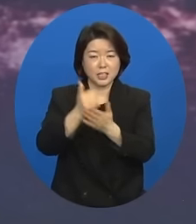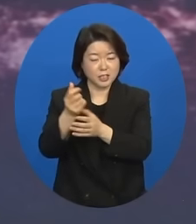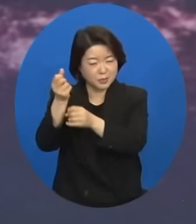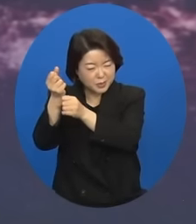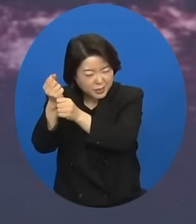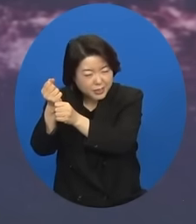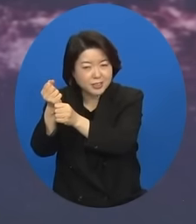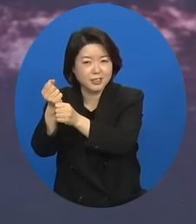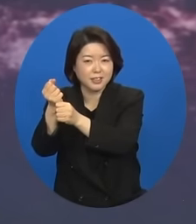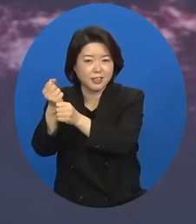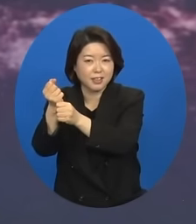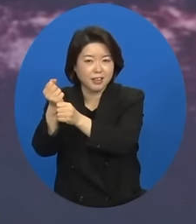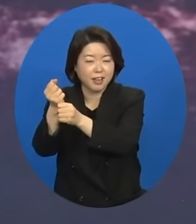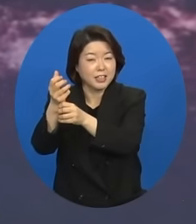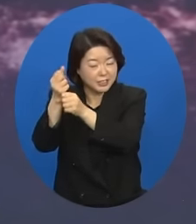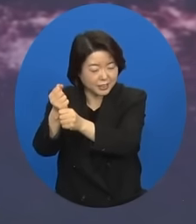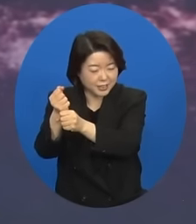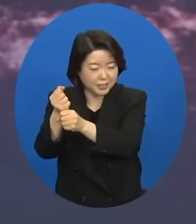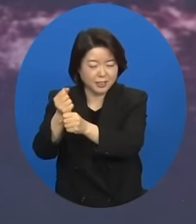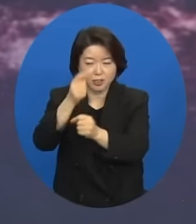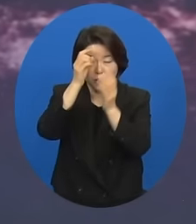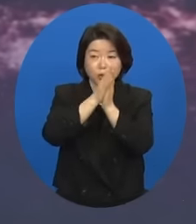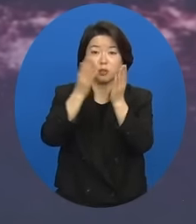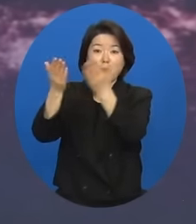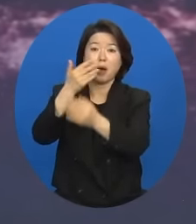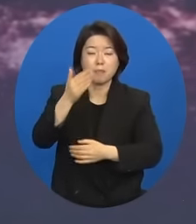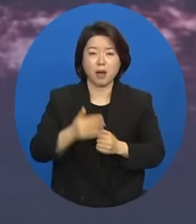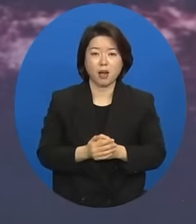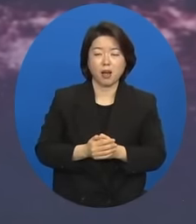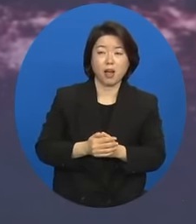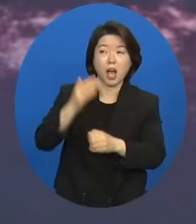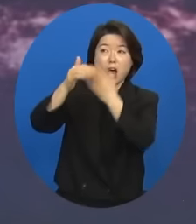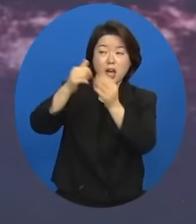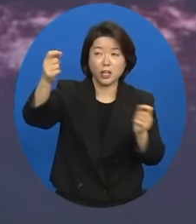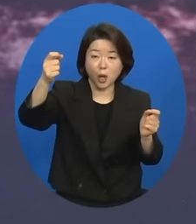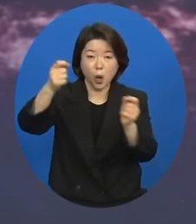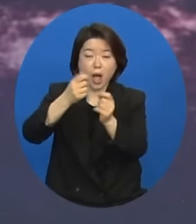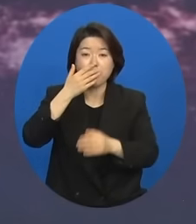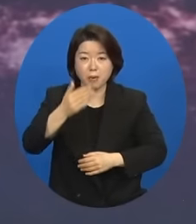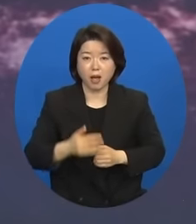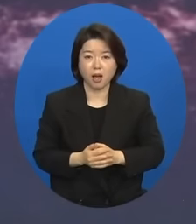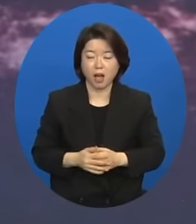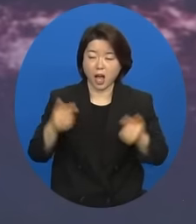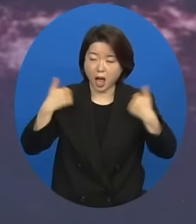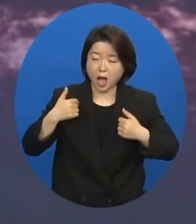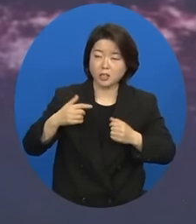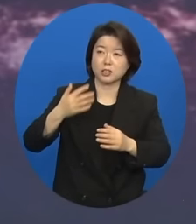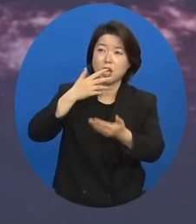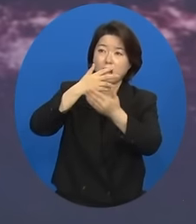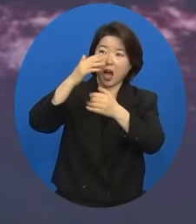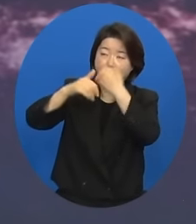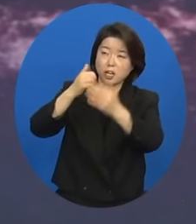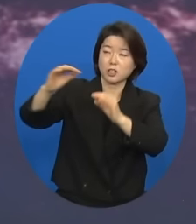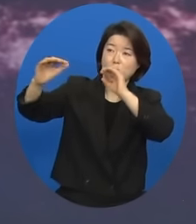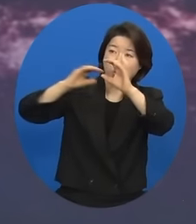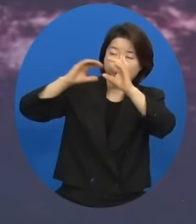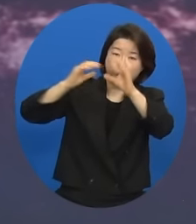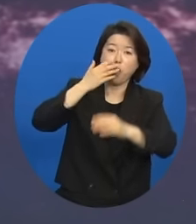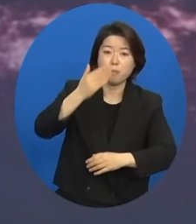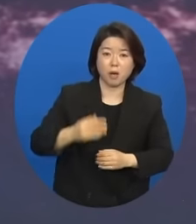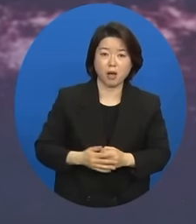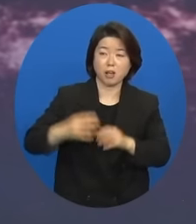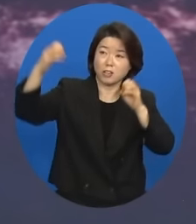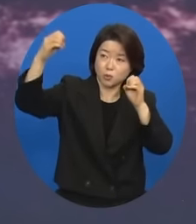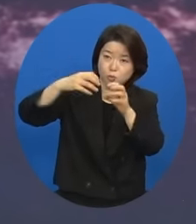우리가 의지하여 기도할 수 있고 그분께 나아갈 수 있고 언제든지 하나님과 소통할 수 있는 것이잖아요 놀라운 은혜가 우리에게